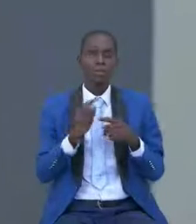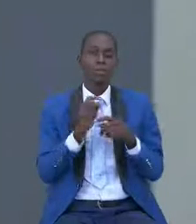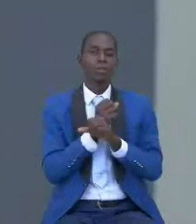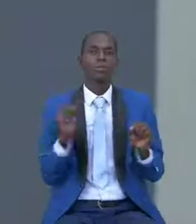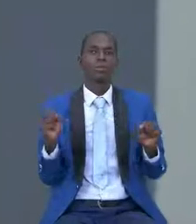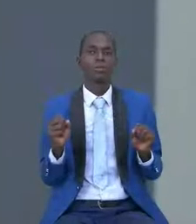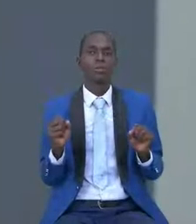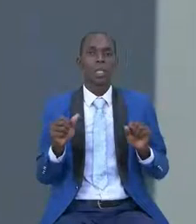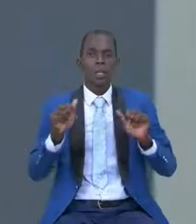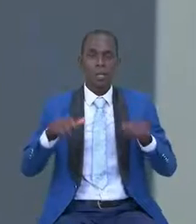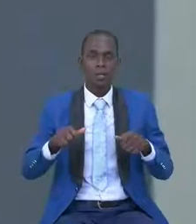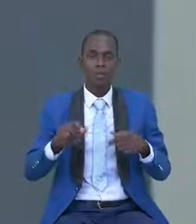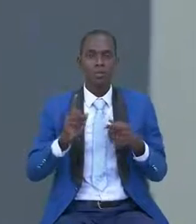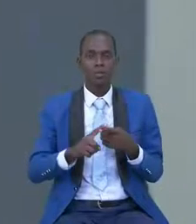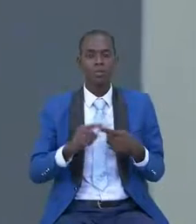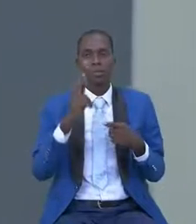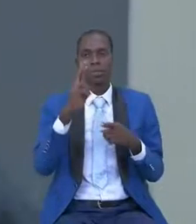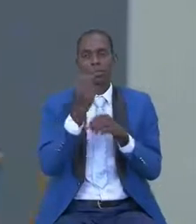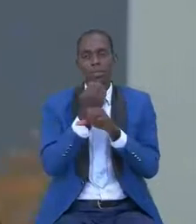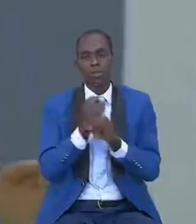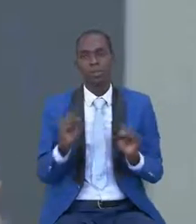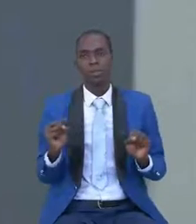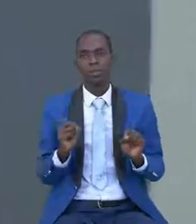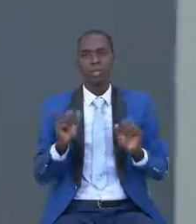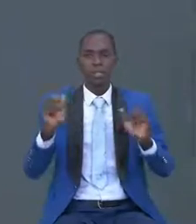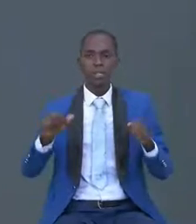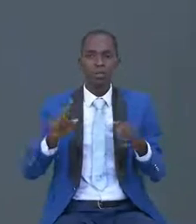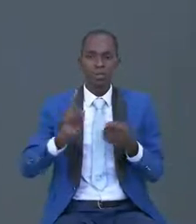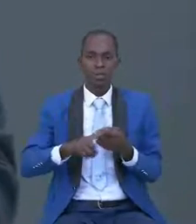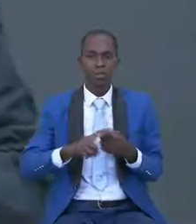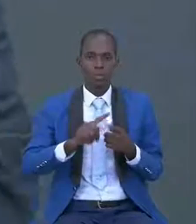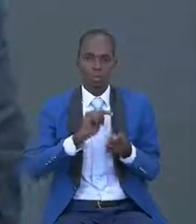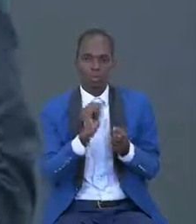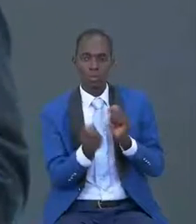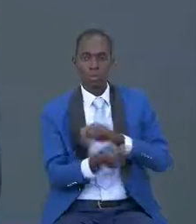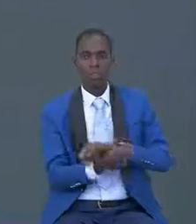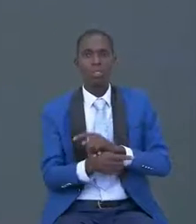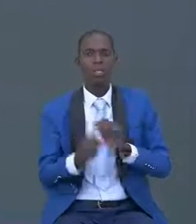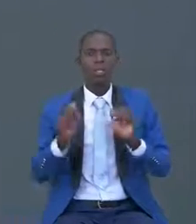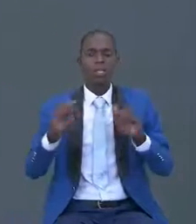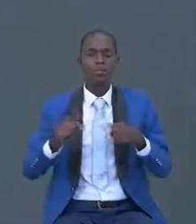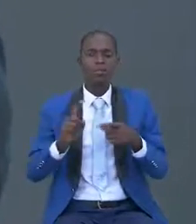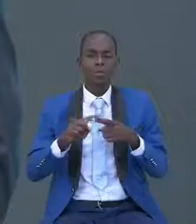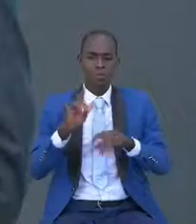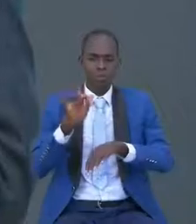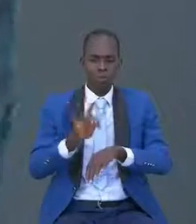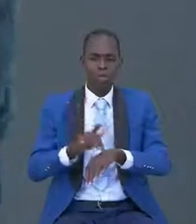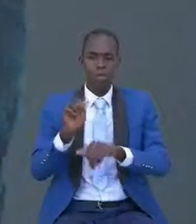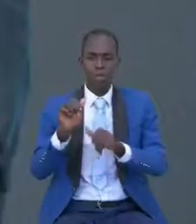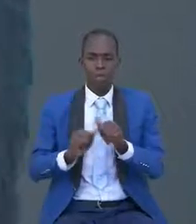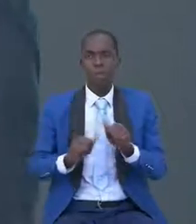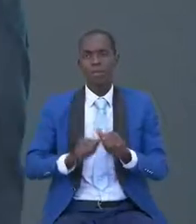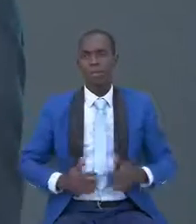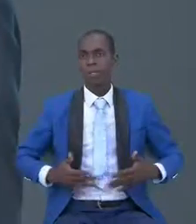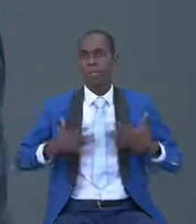sauver, capable de racheter, capable de transformer, capable de toucher chaque